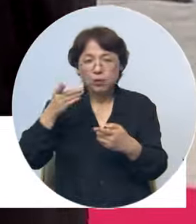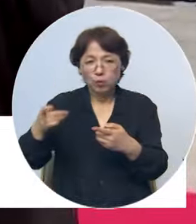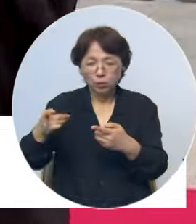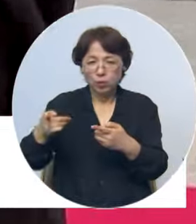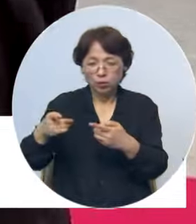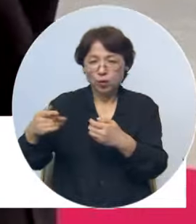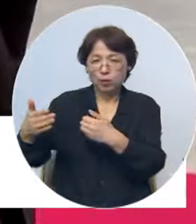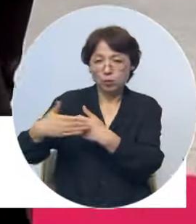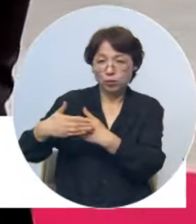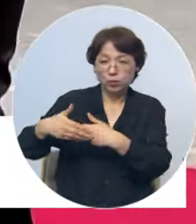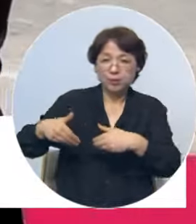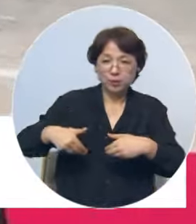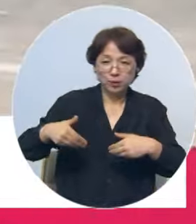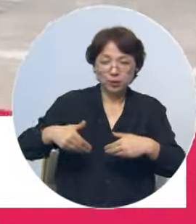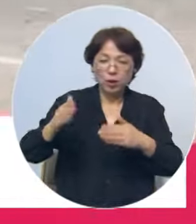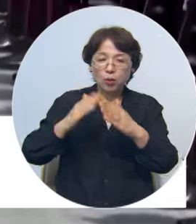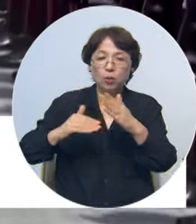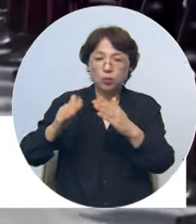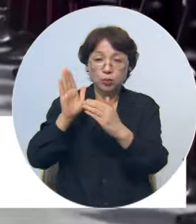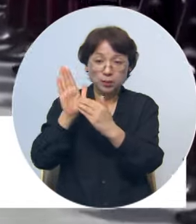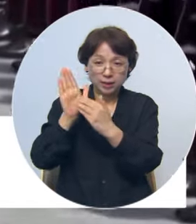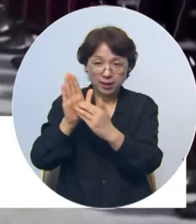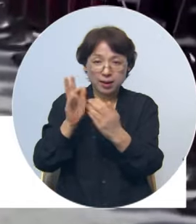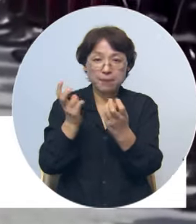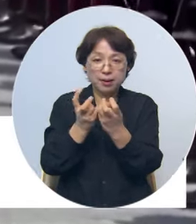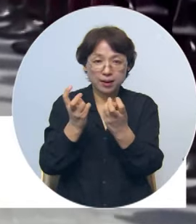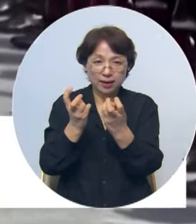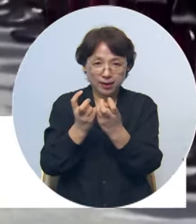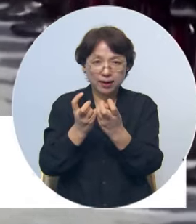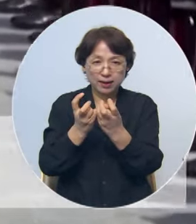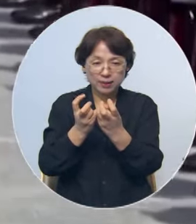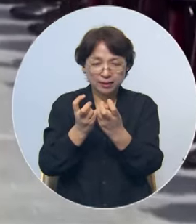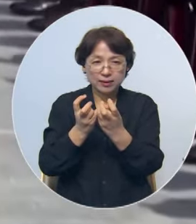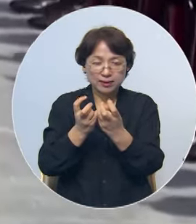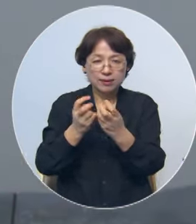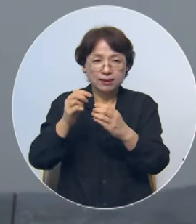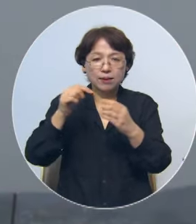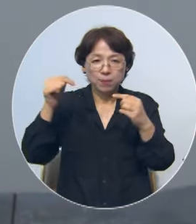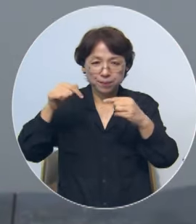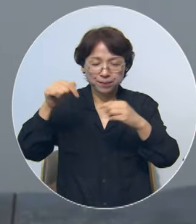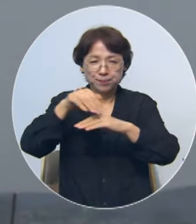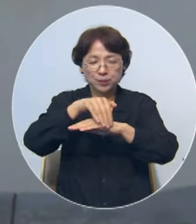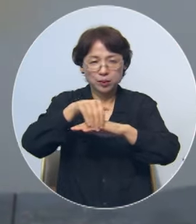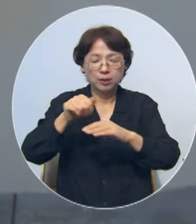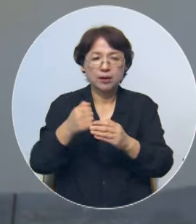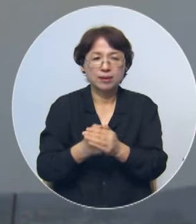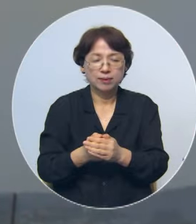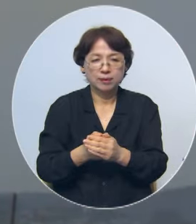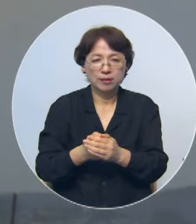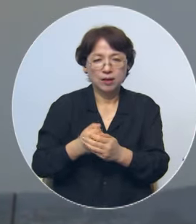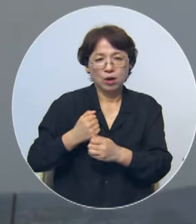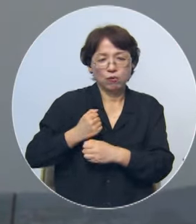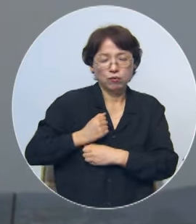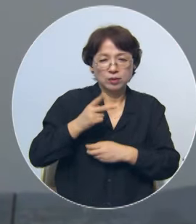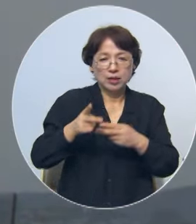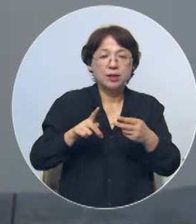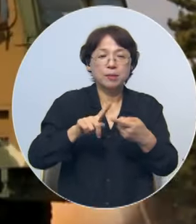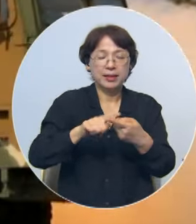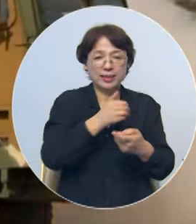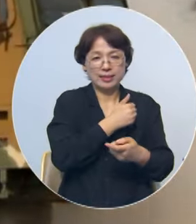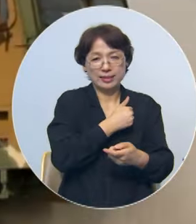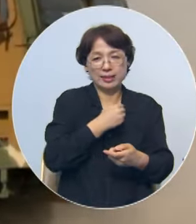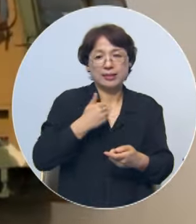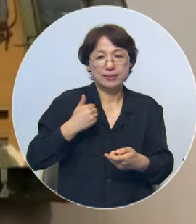공조가 필요하다며 공동 대응 방안을 모색하고자 한다고 설명했습니다. 이어 우리 방위 산업에 대한 자신감도